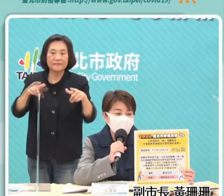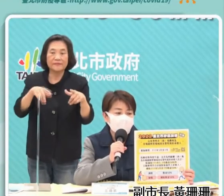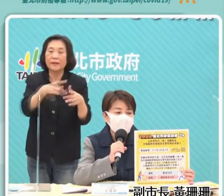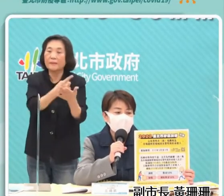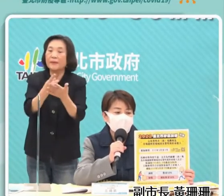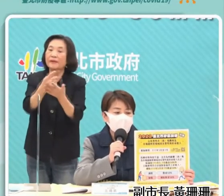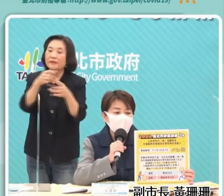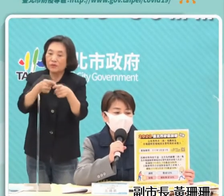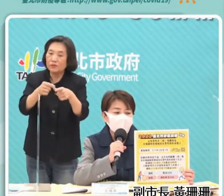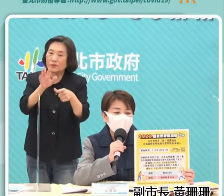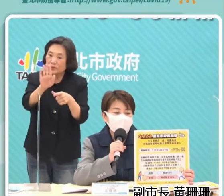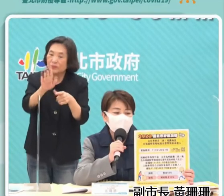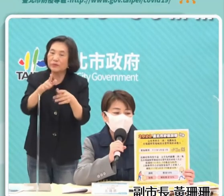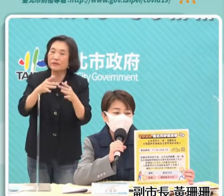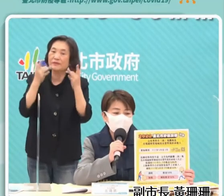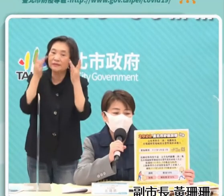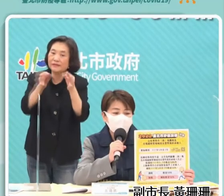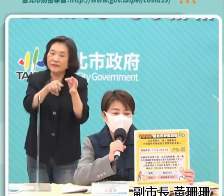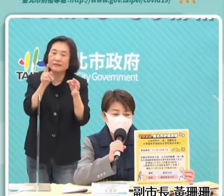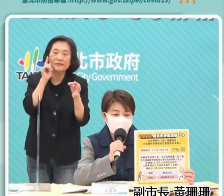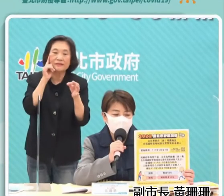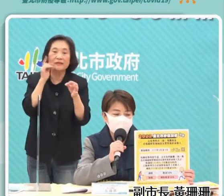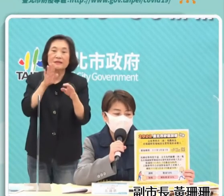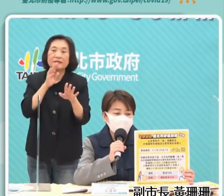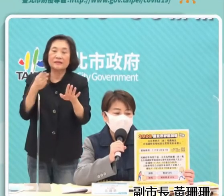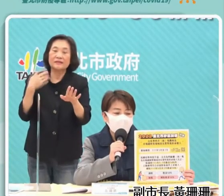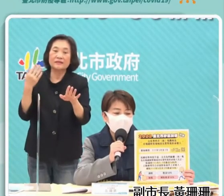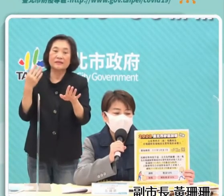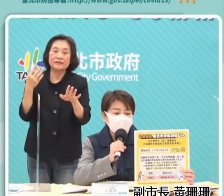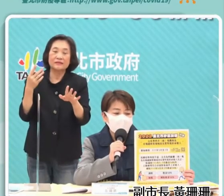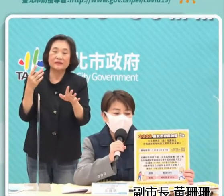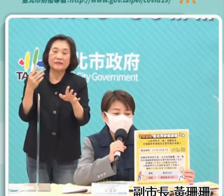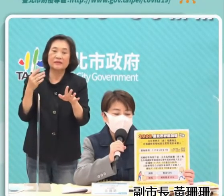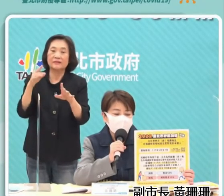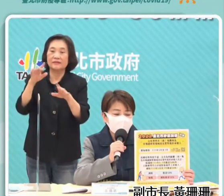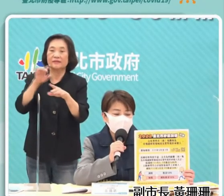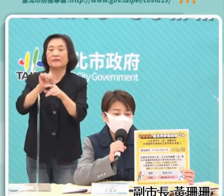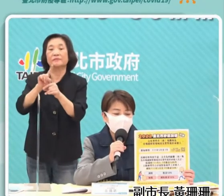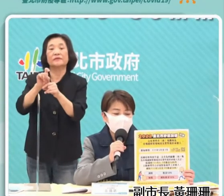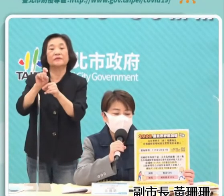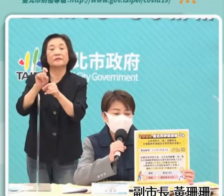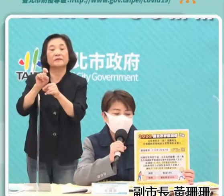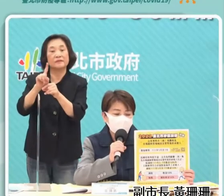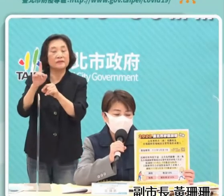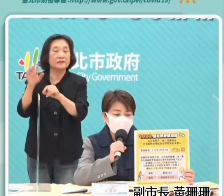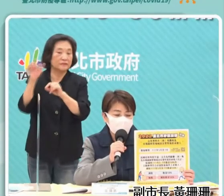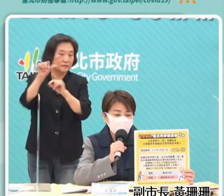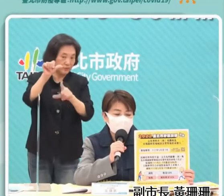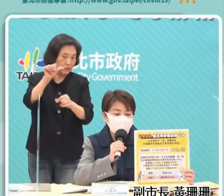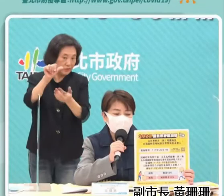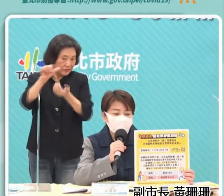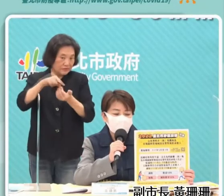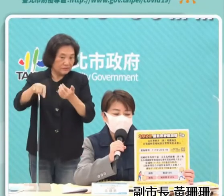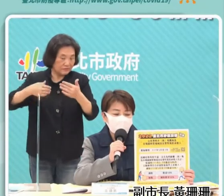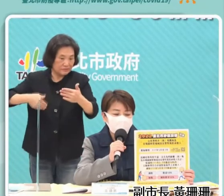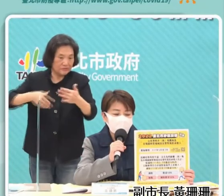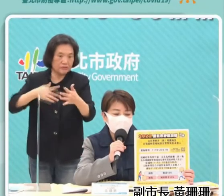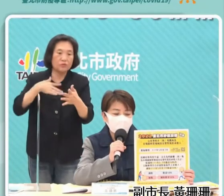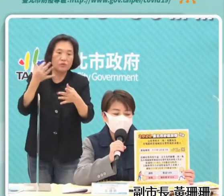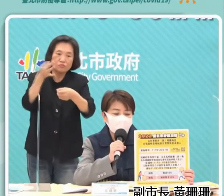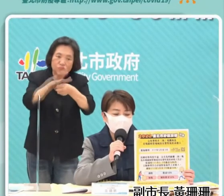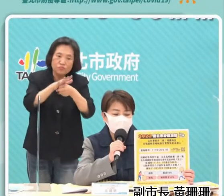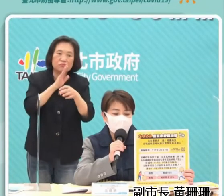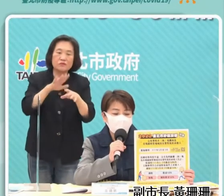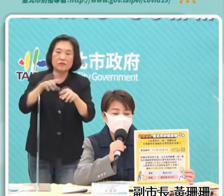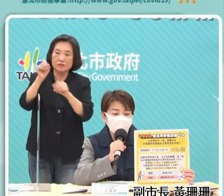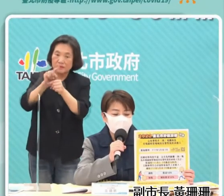商，到111年5月到7月，就这个部分我们会再补贴他111年5